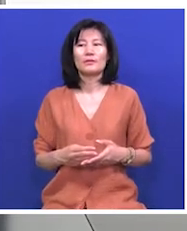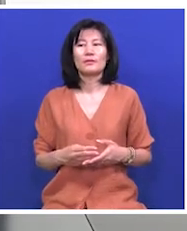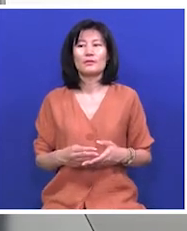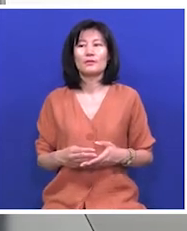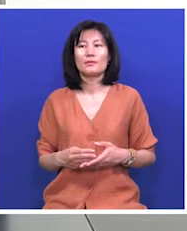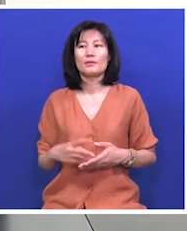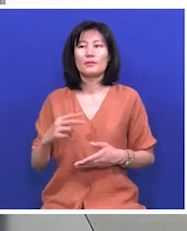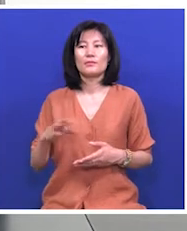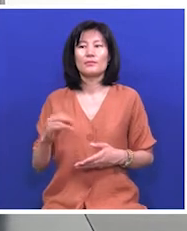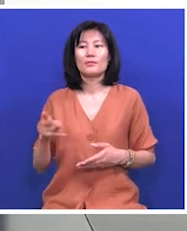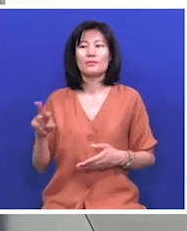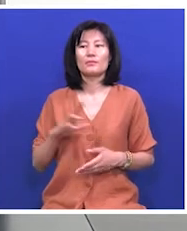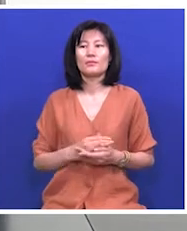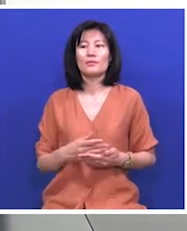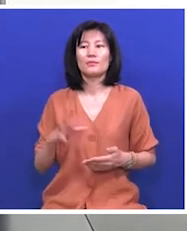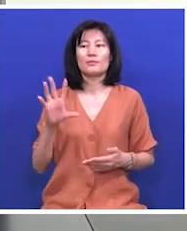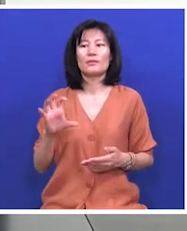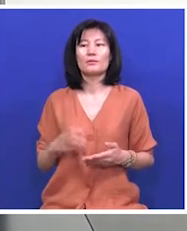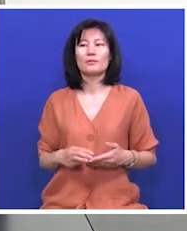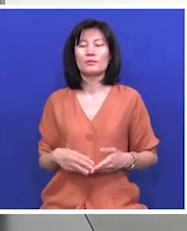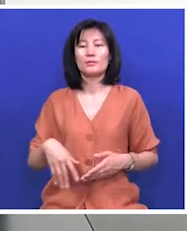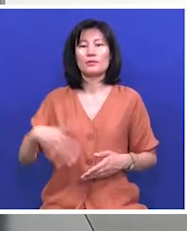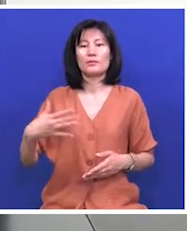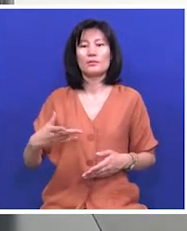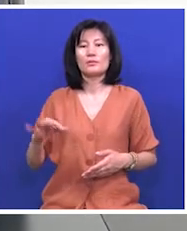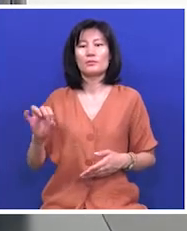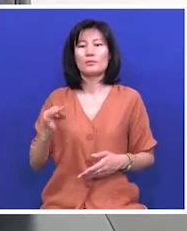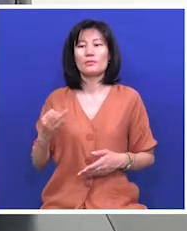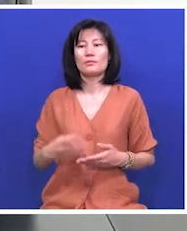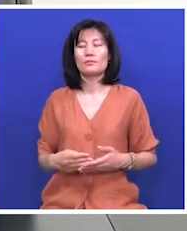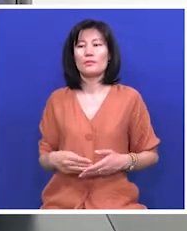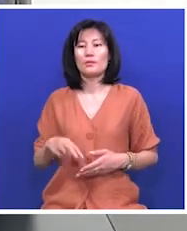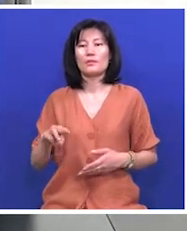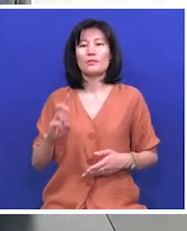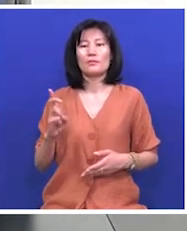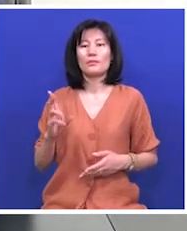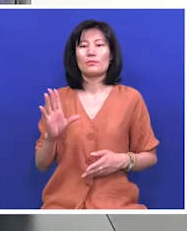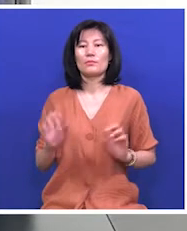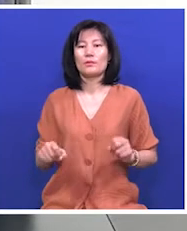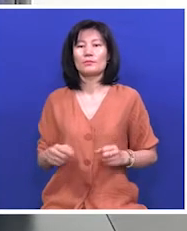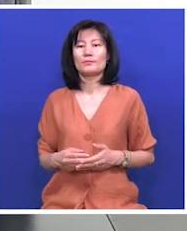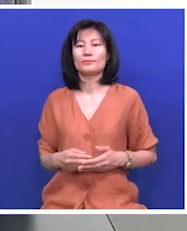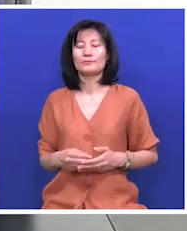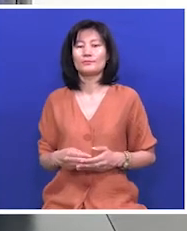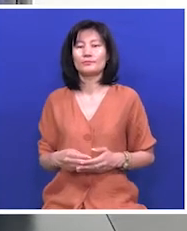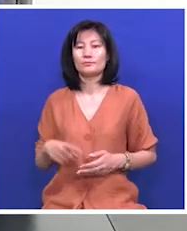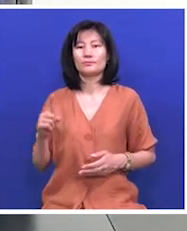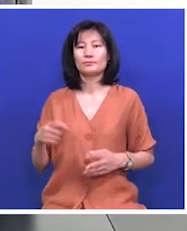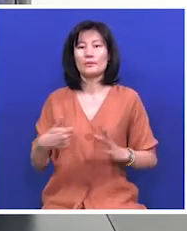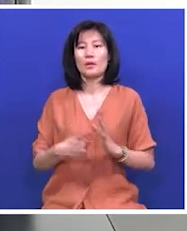сондай средний суточный потреблениесі 500-550 мегаватт болатын болса,